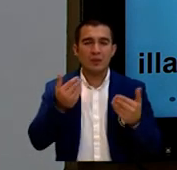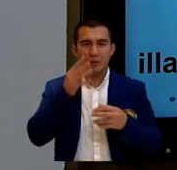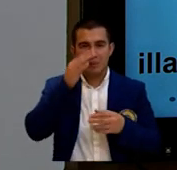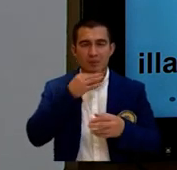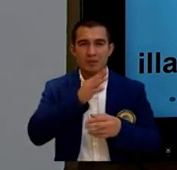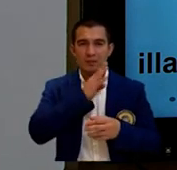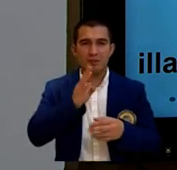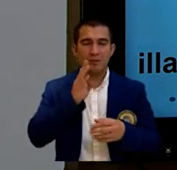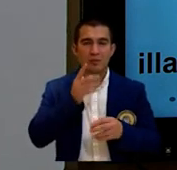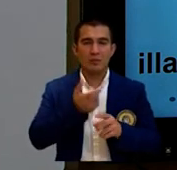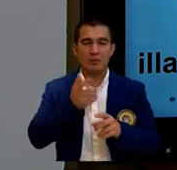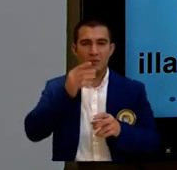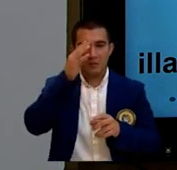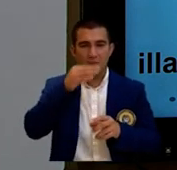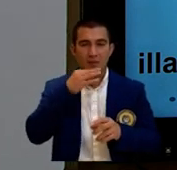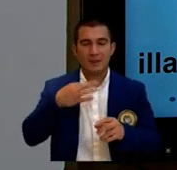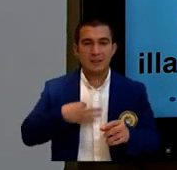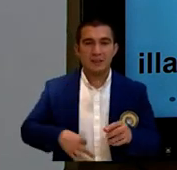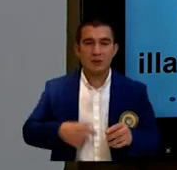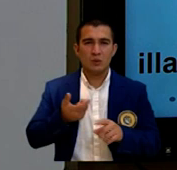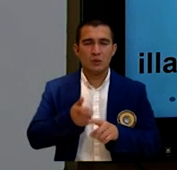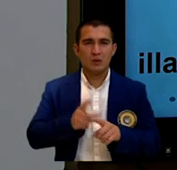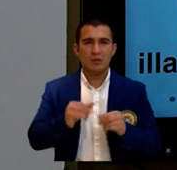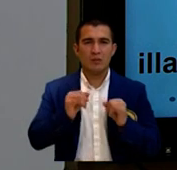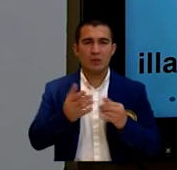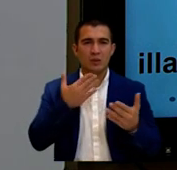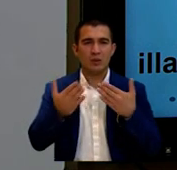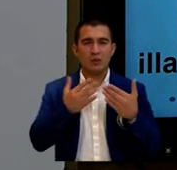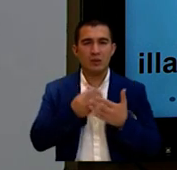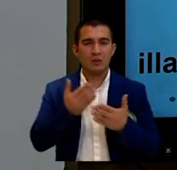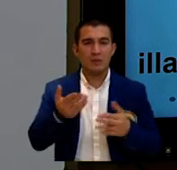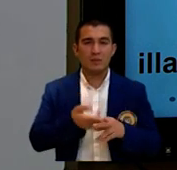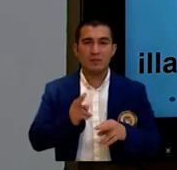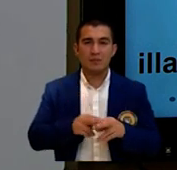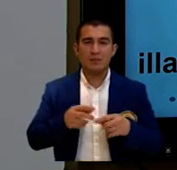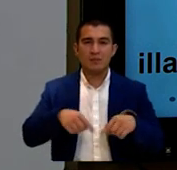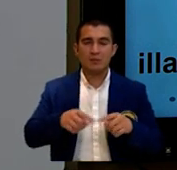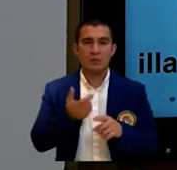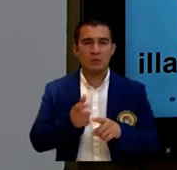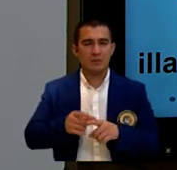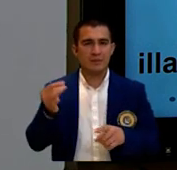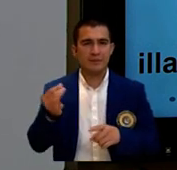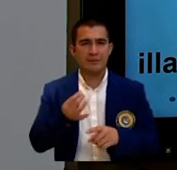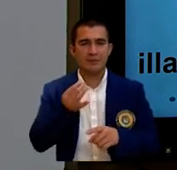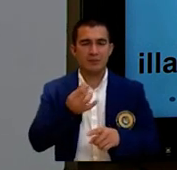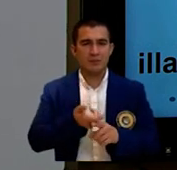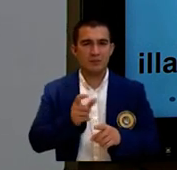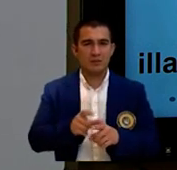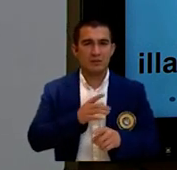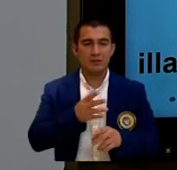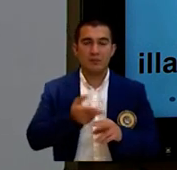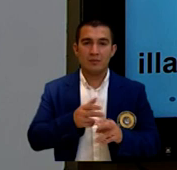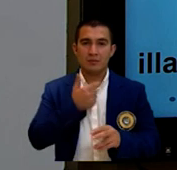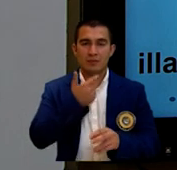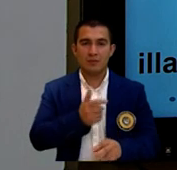shafqatsiz munosabatlari aks ettirildi. Va bu xalq ommasi tomonidan juda qiziqish bilan